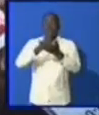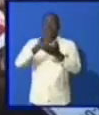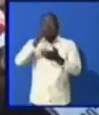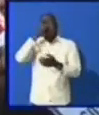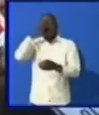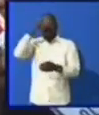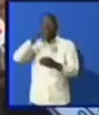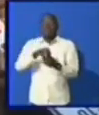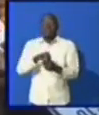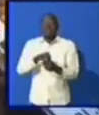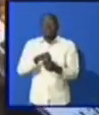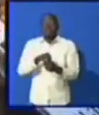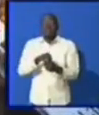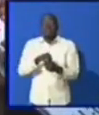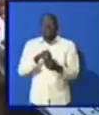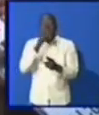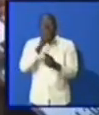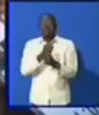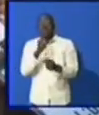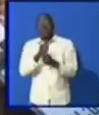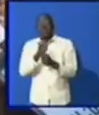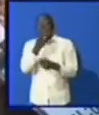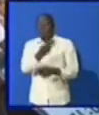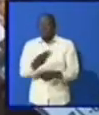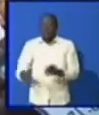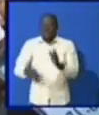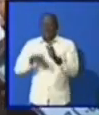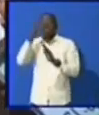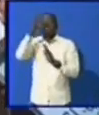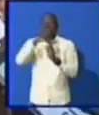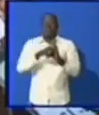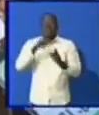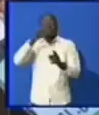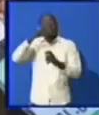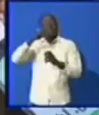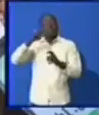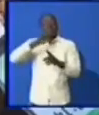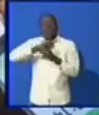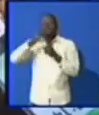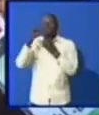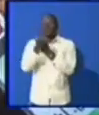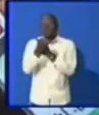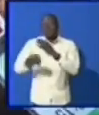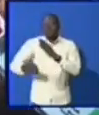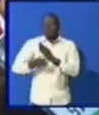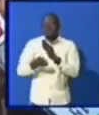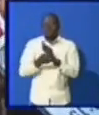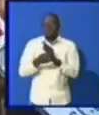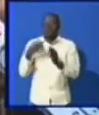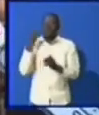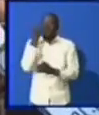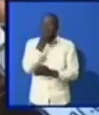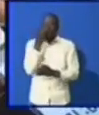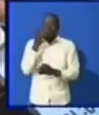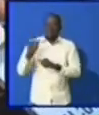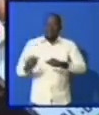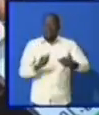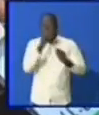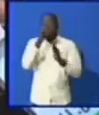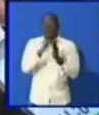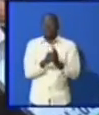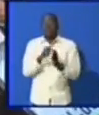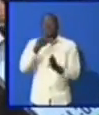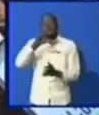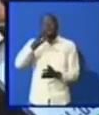initiatives en matière de développement socio économique et donc est la seule la lonab et de ce soir